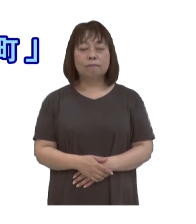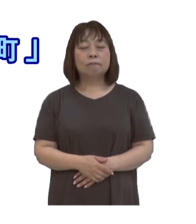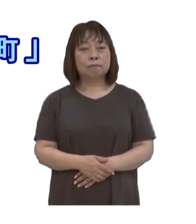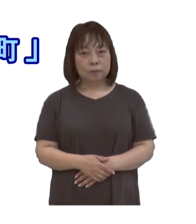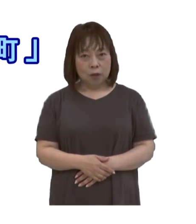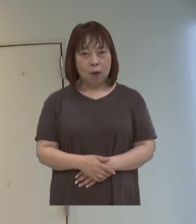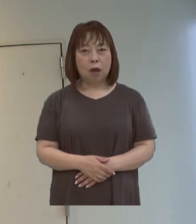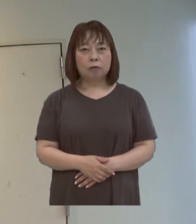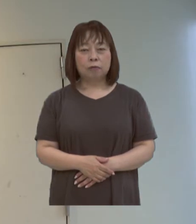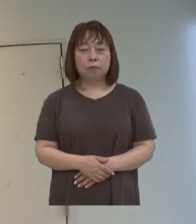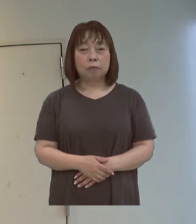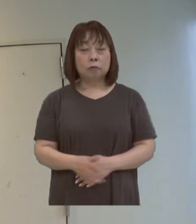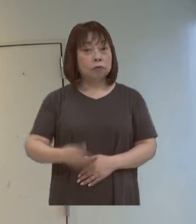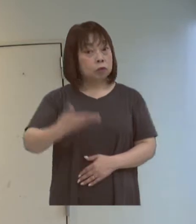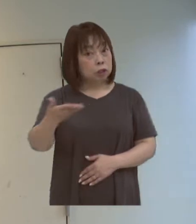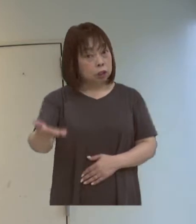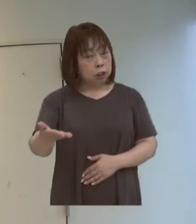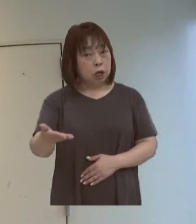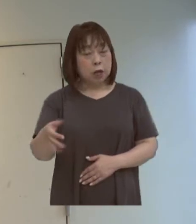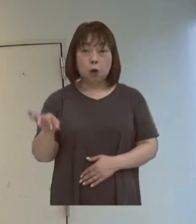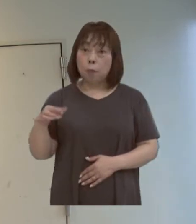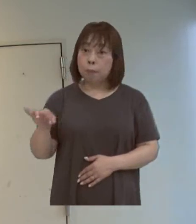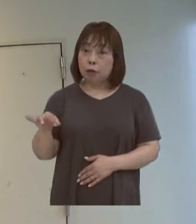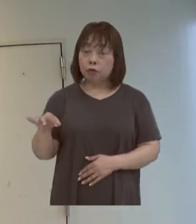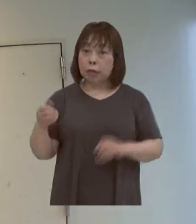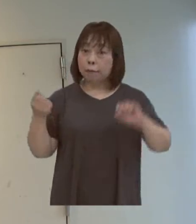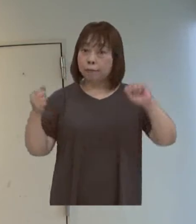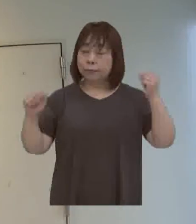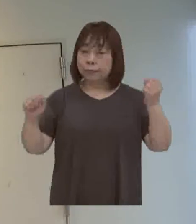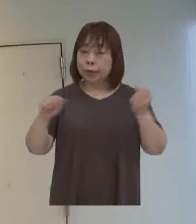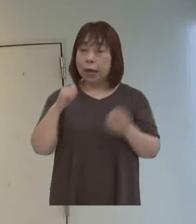それでは次回のヴェルディ